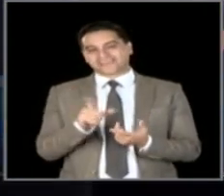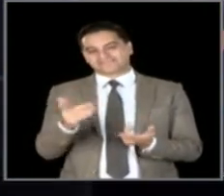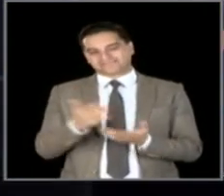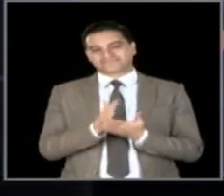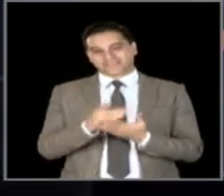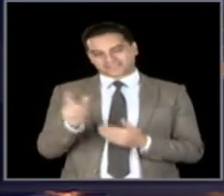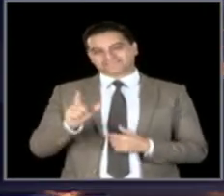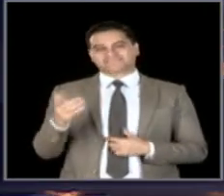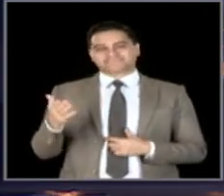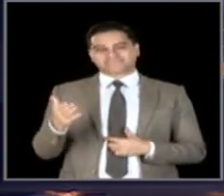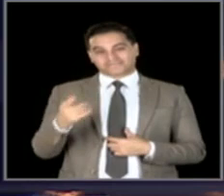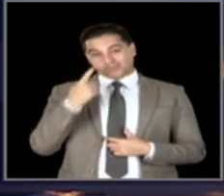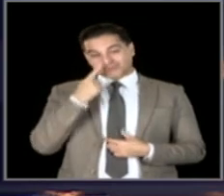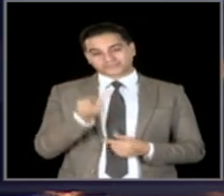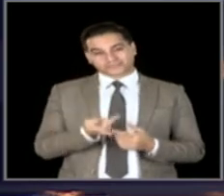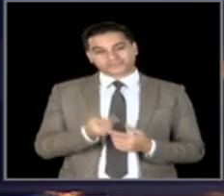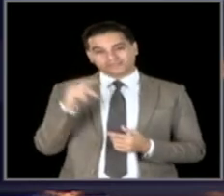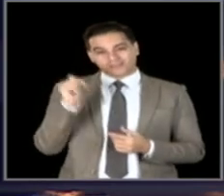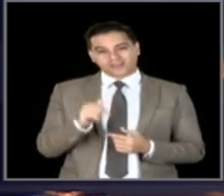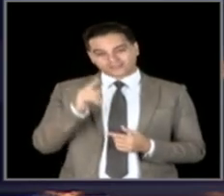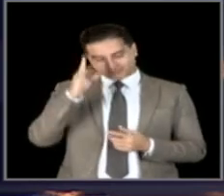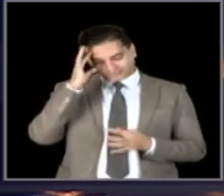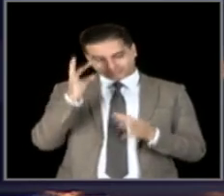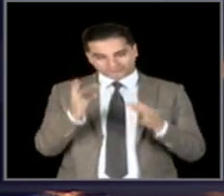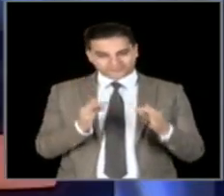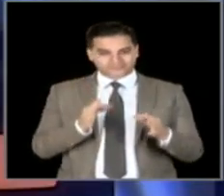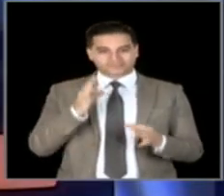صحيحه بص انت يعني